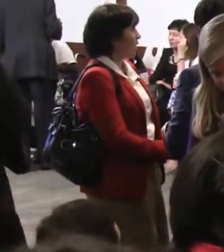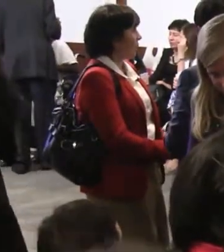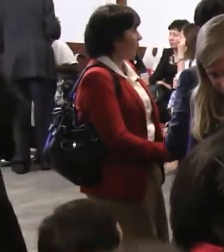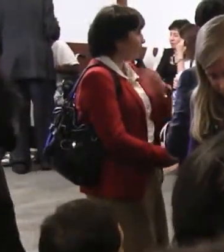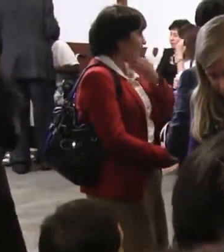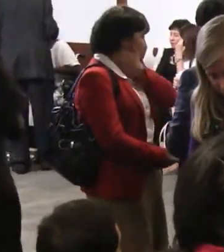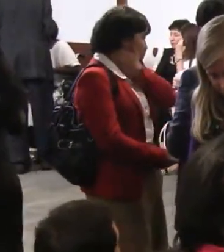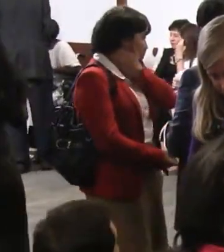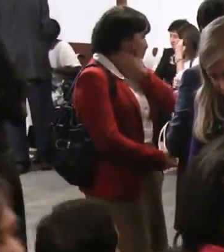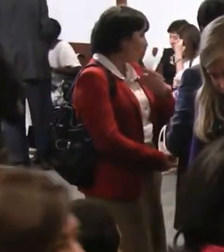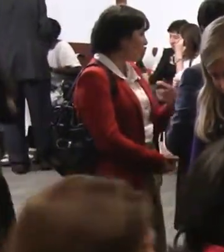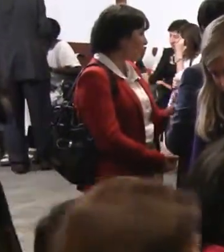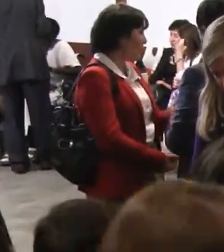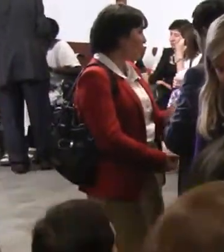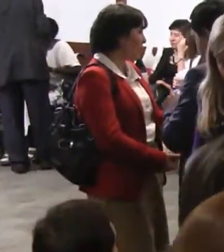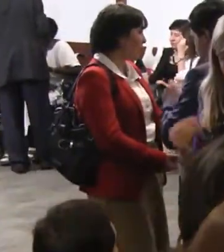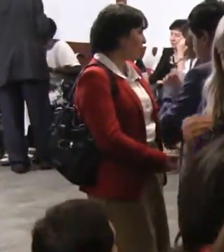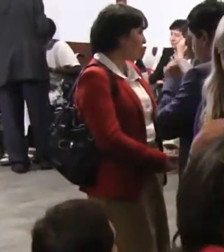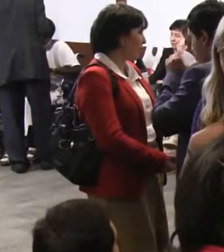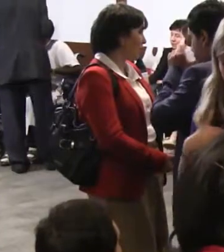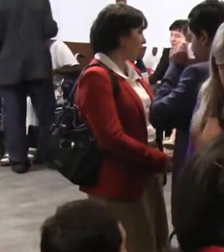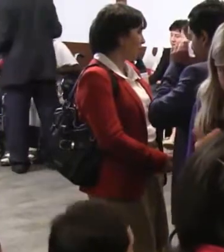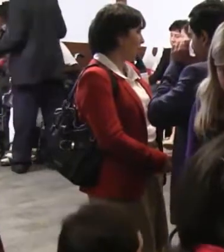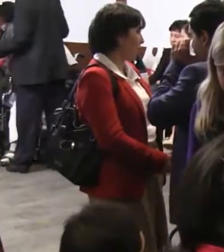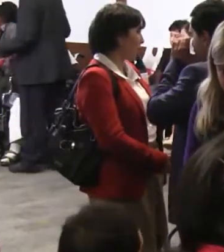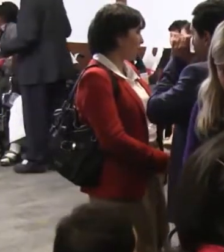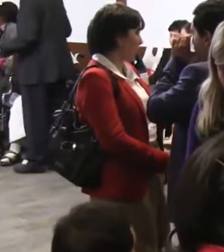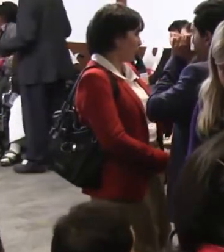ìkáwọn kálá kan mọ́ mọ́ ká kókó.